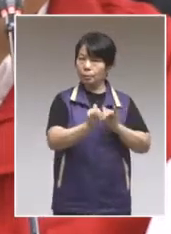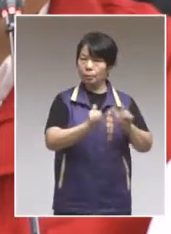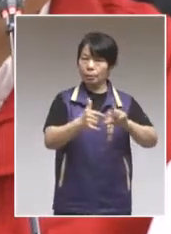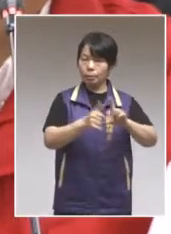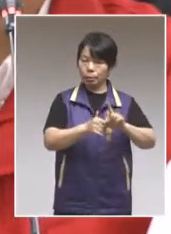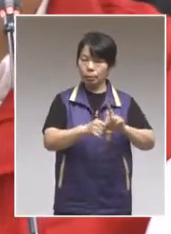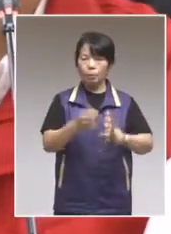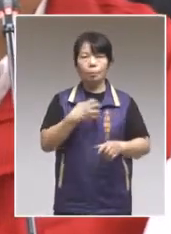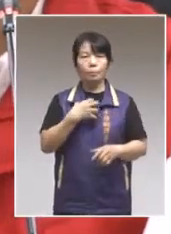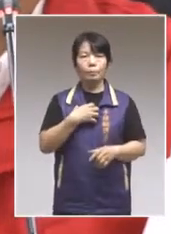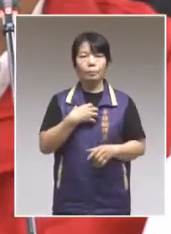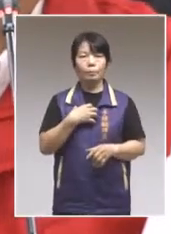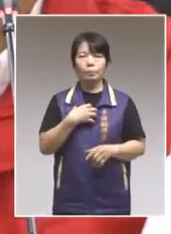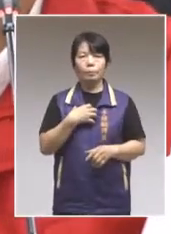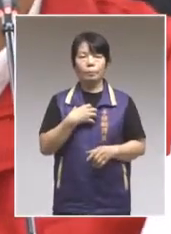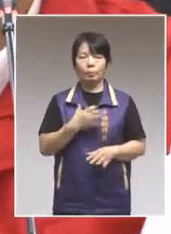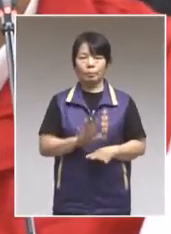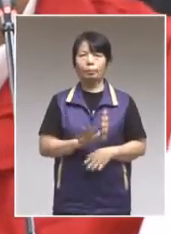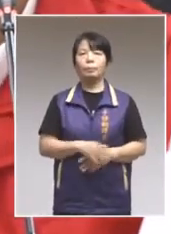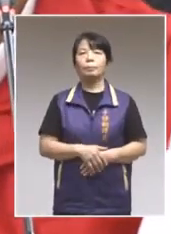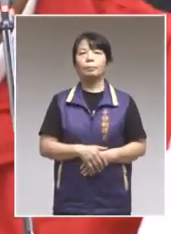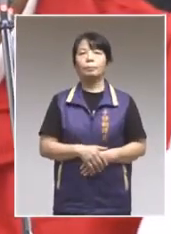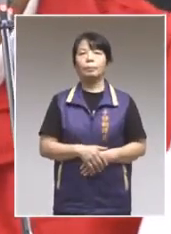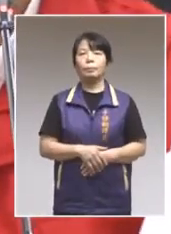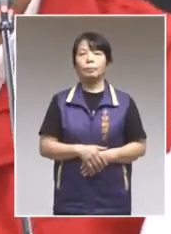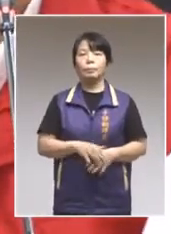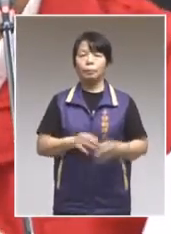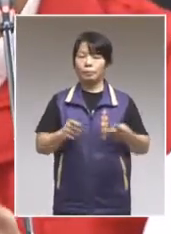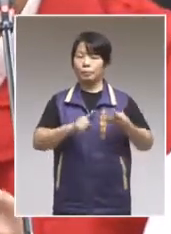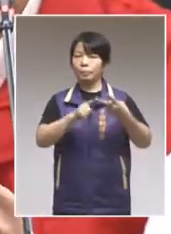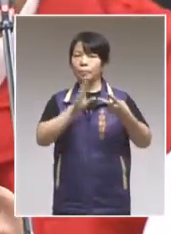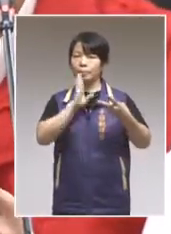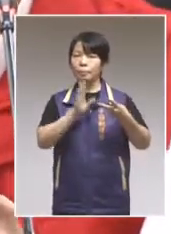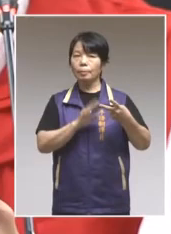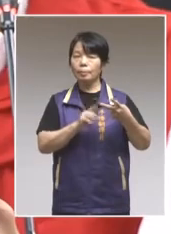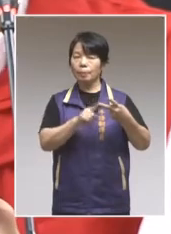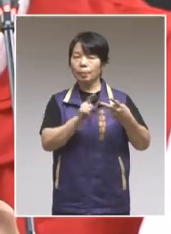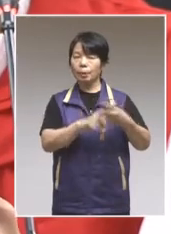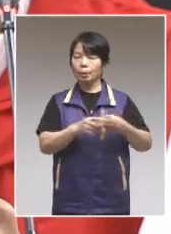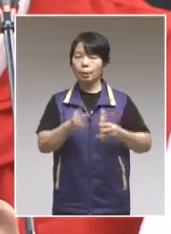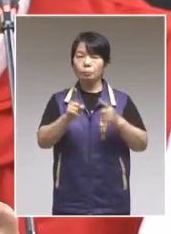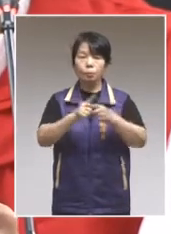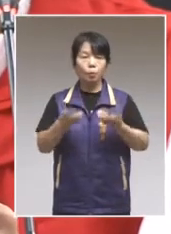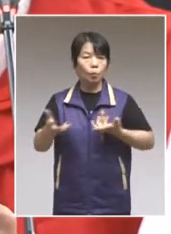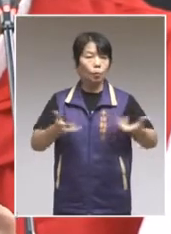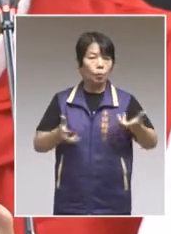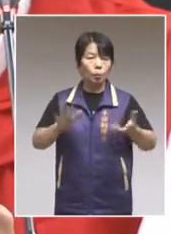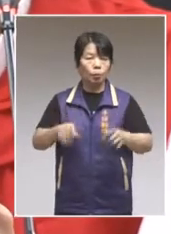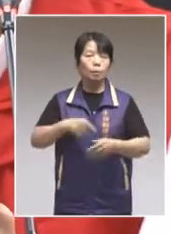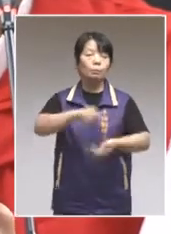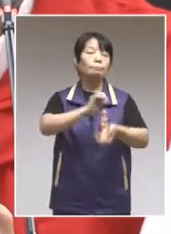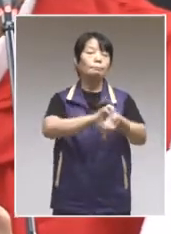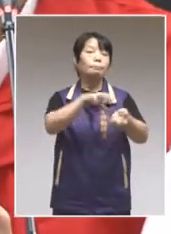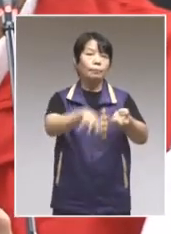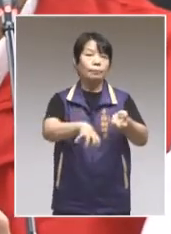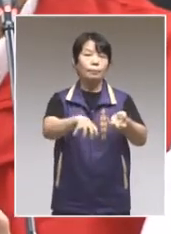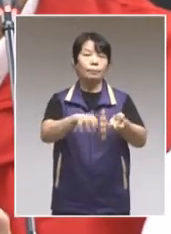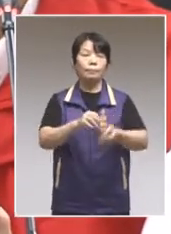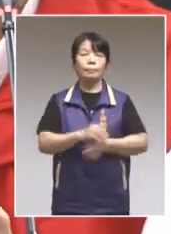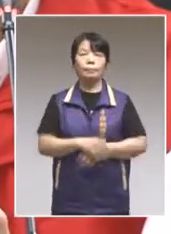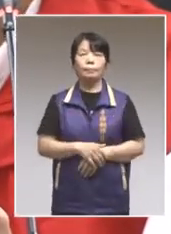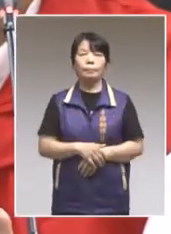个风险啊，其实有啊。那第二个也是，这个就是一个最好的一个分流啊。当你去诊所看病，那我